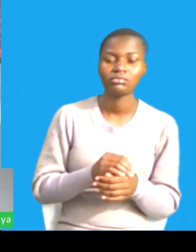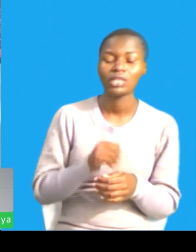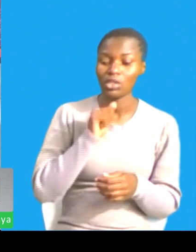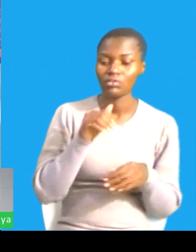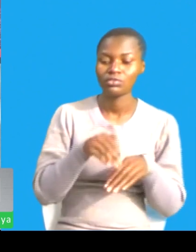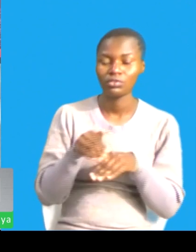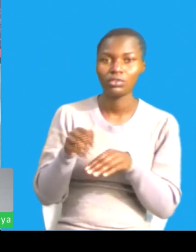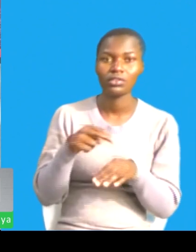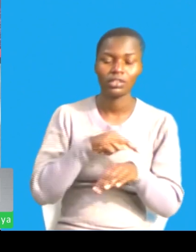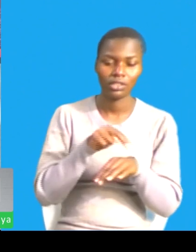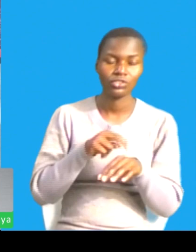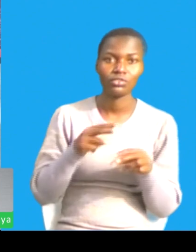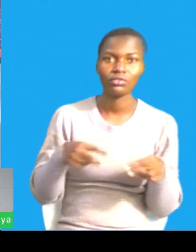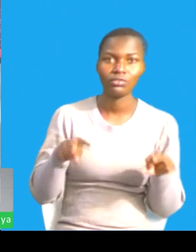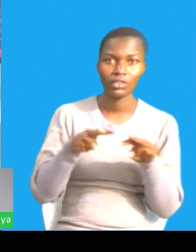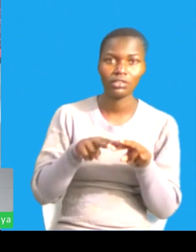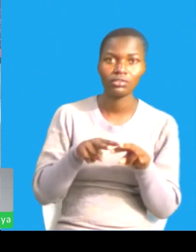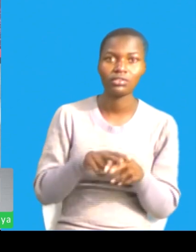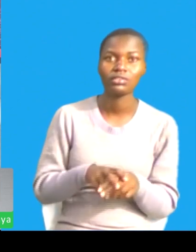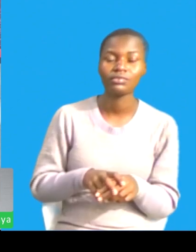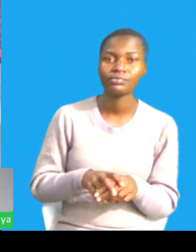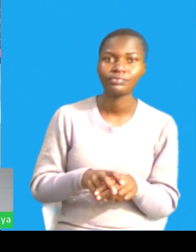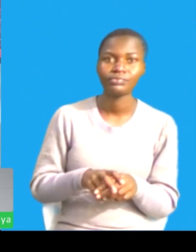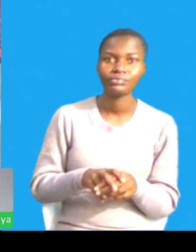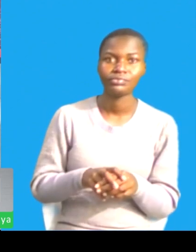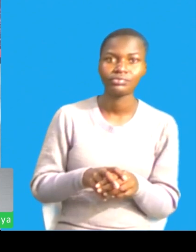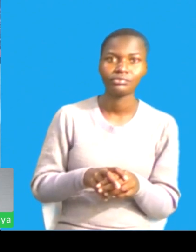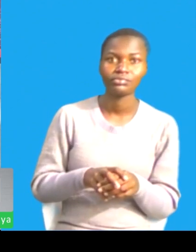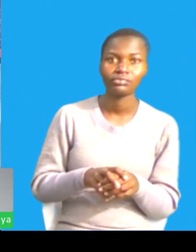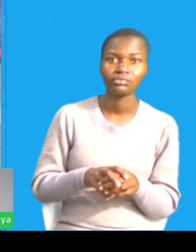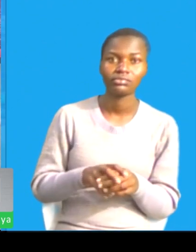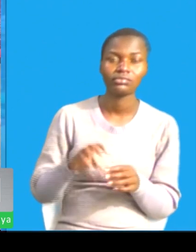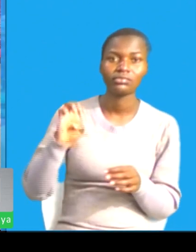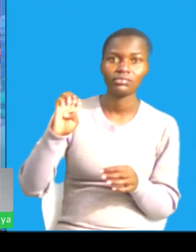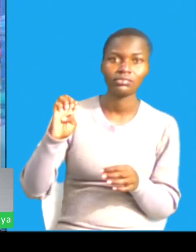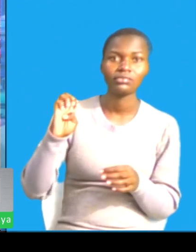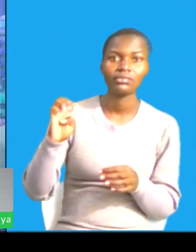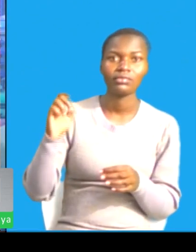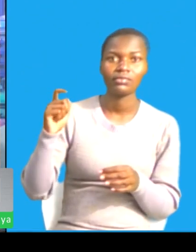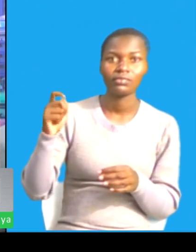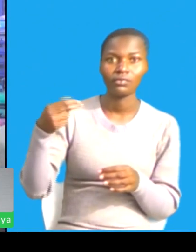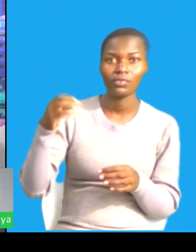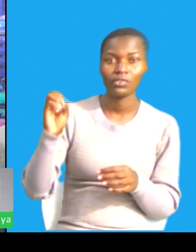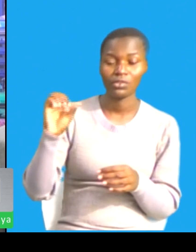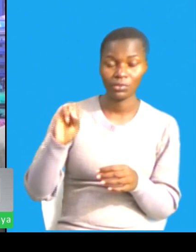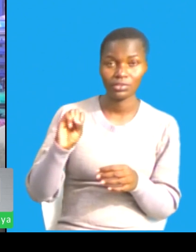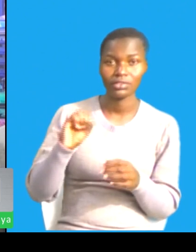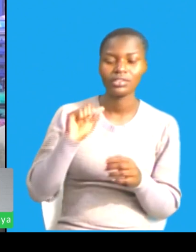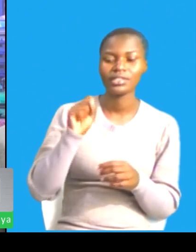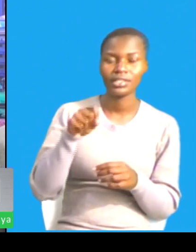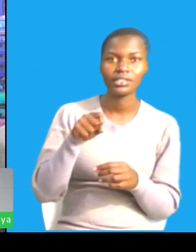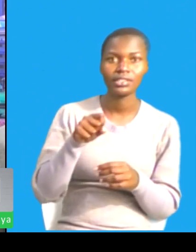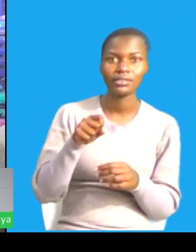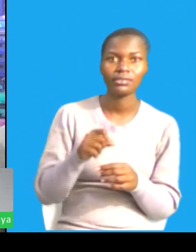values. Okay, is this the ethos? Yes, hiyo itakuwa part of that. Yes. Na ilikuwa kwa